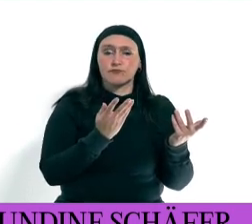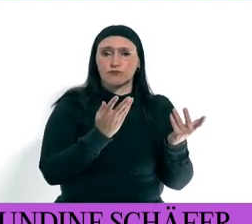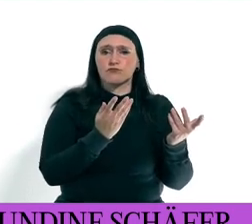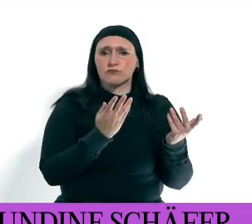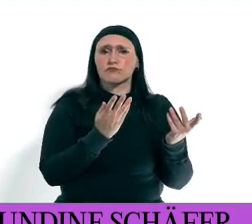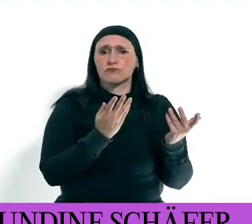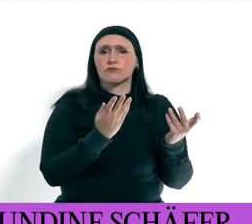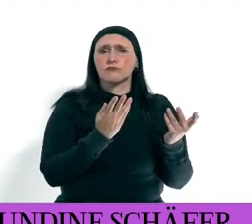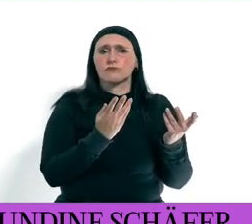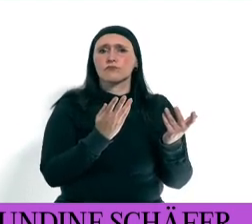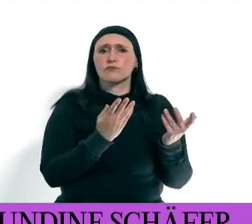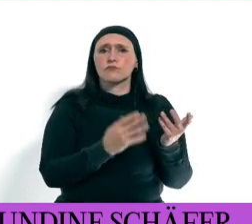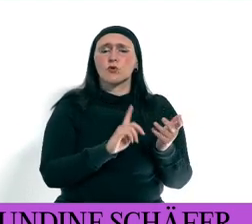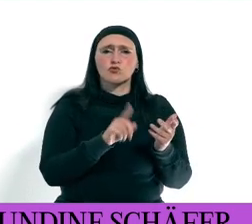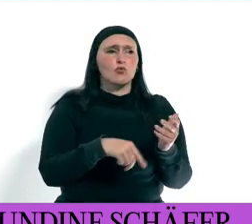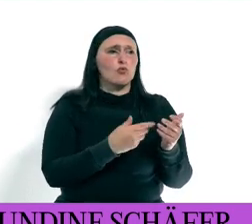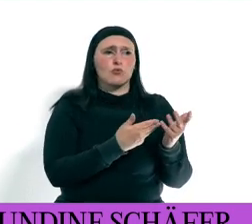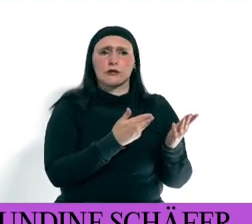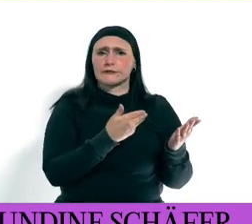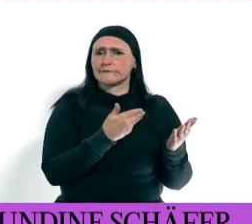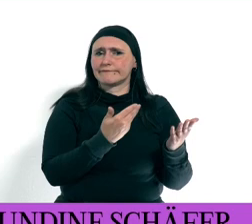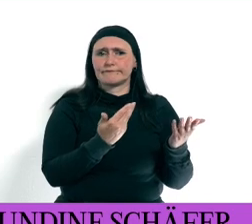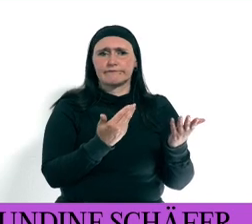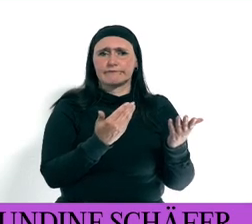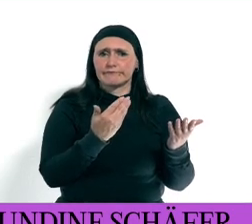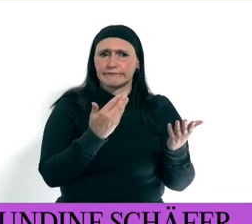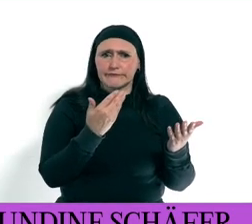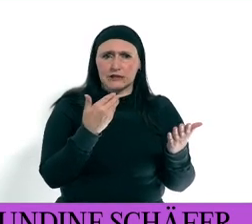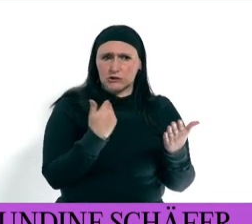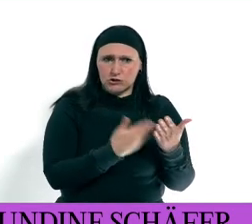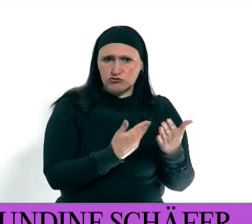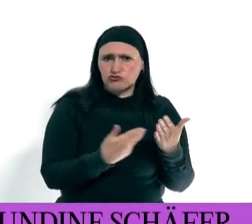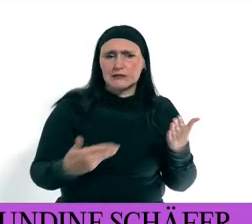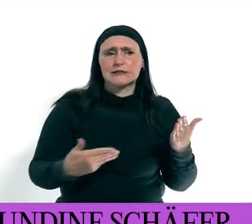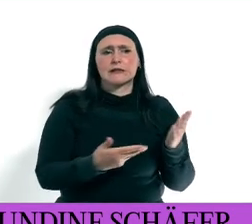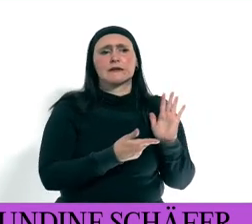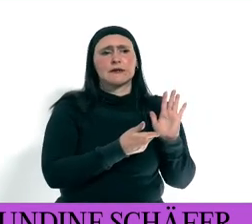und Fakten zusammen mit sehr vielen anderen Partnern und Partnerinnen.